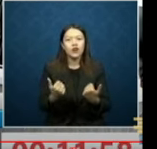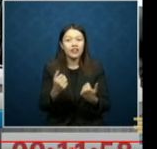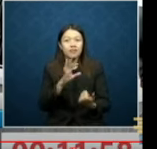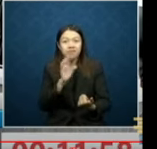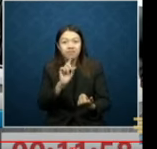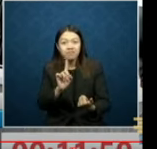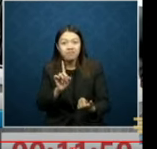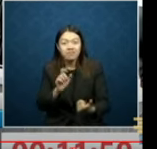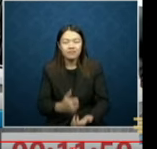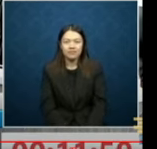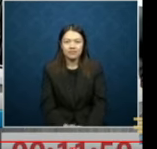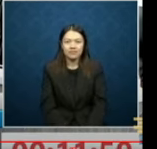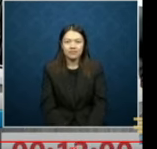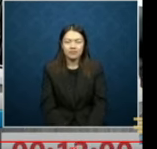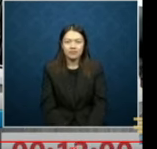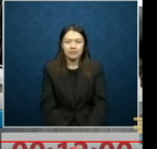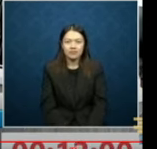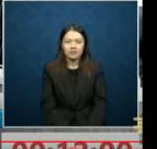ฮะ